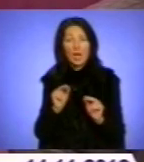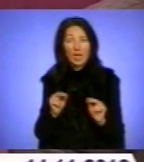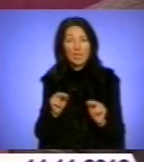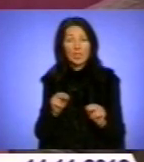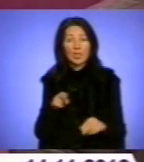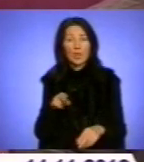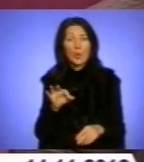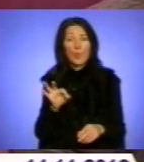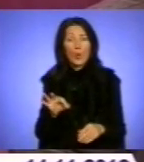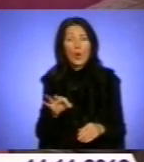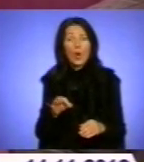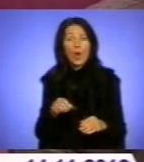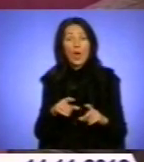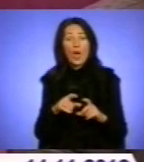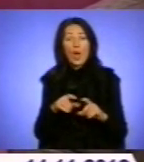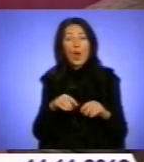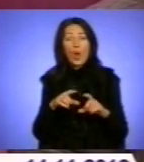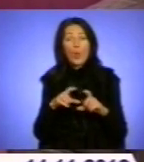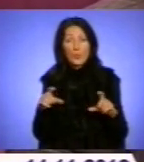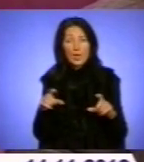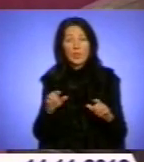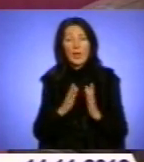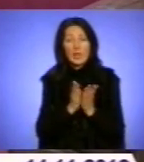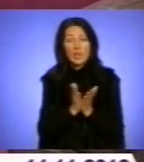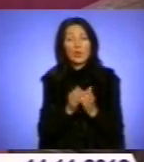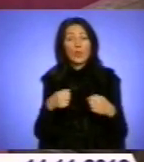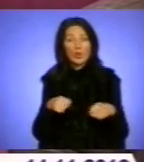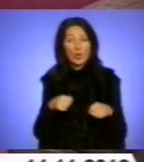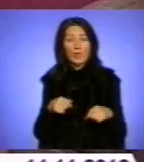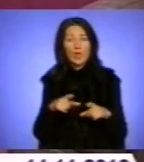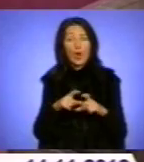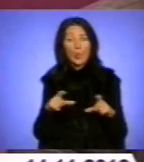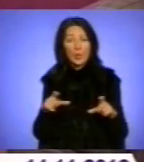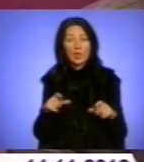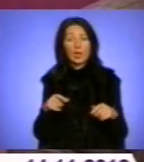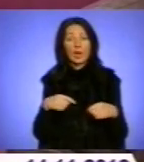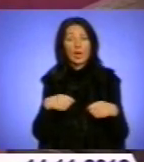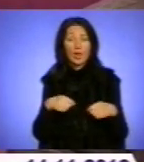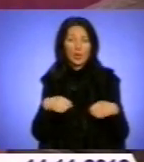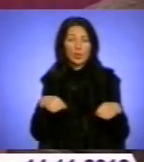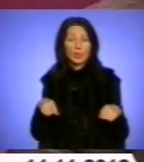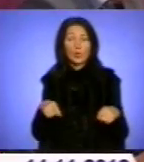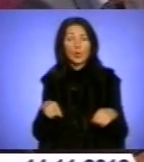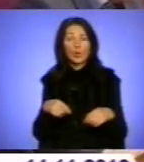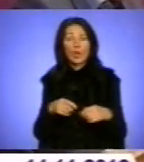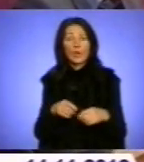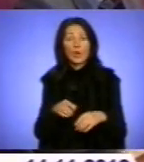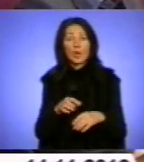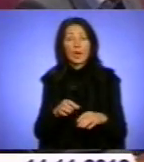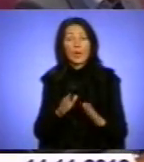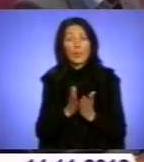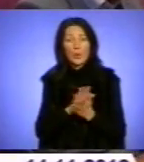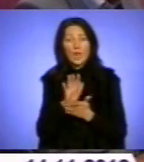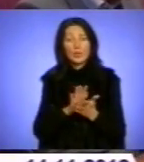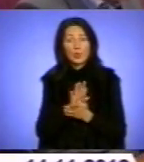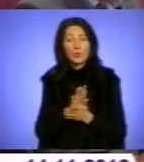по об'єктам книжкової торгівлі, по об'єктам торгівлі, роздрібної торгівлі періодичної преси. Головний біль видавців